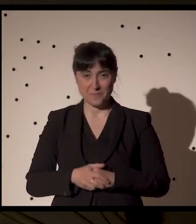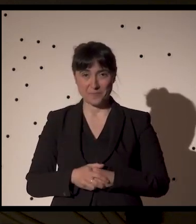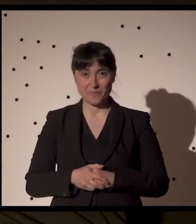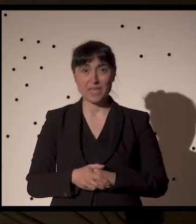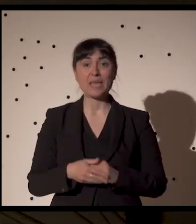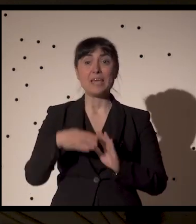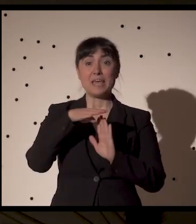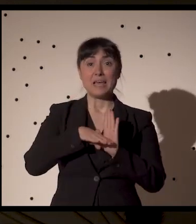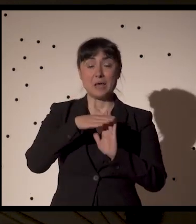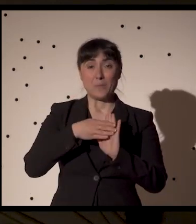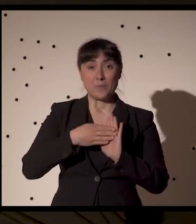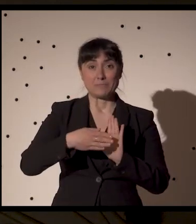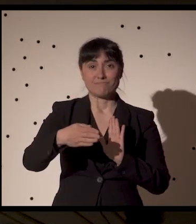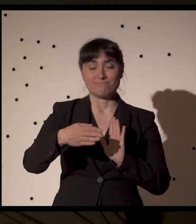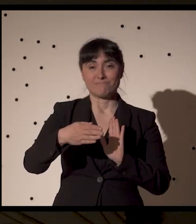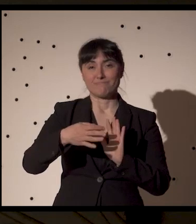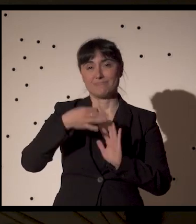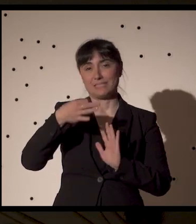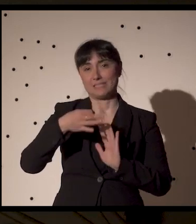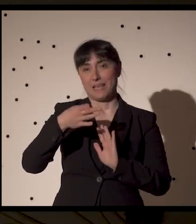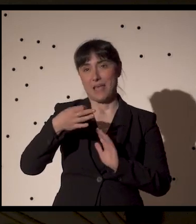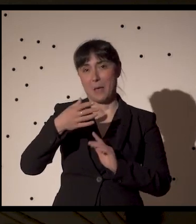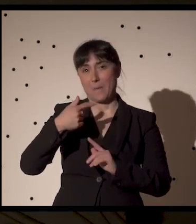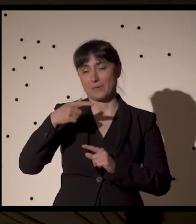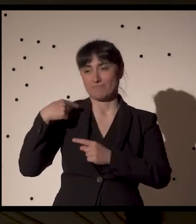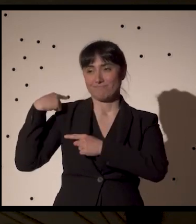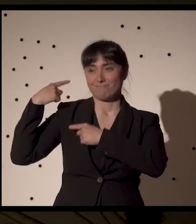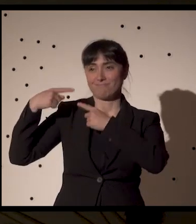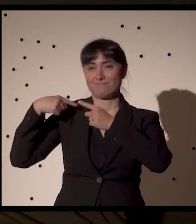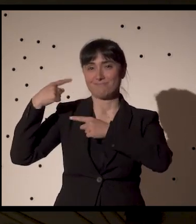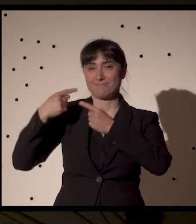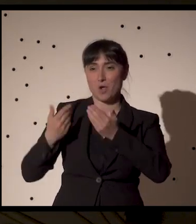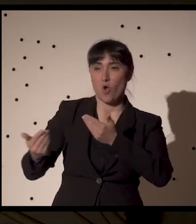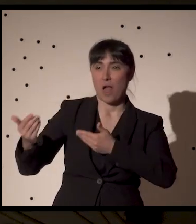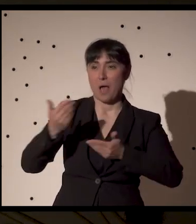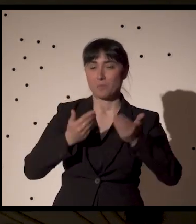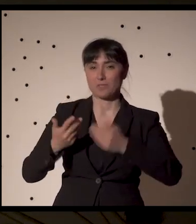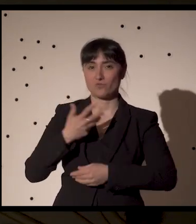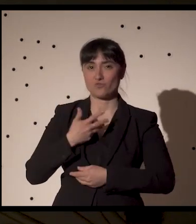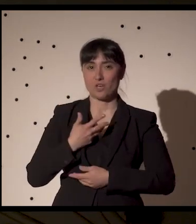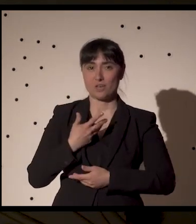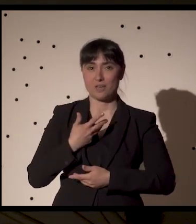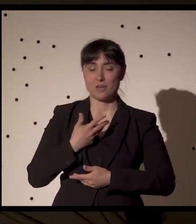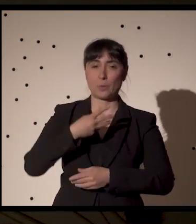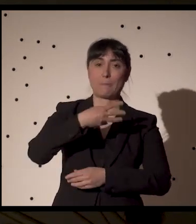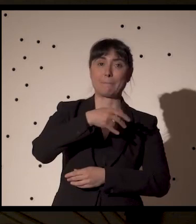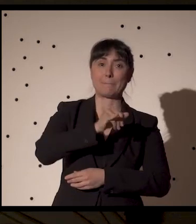coronata dalle tradizionali collaborazioni con mito con